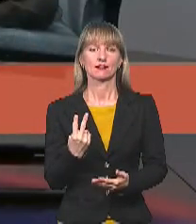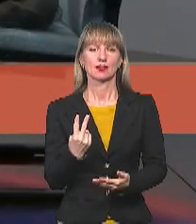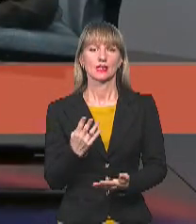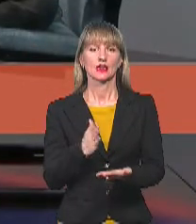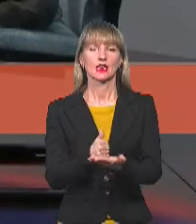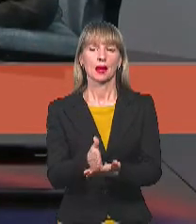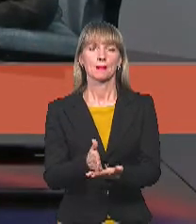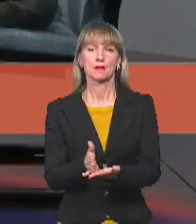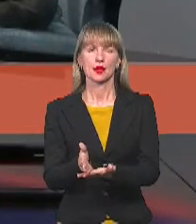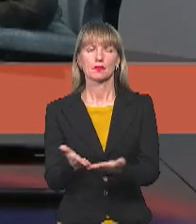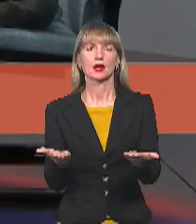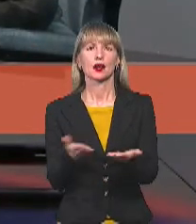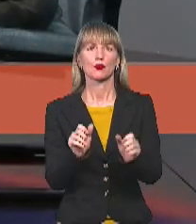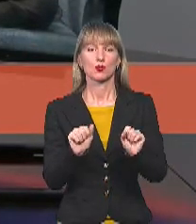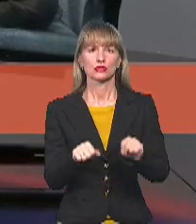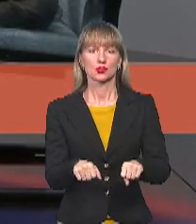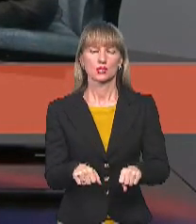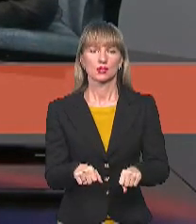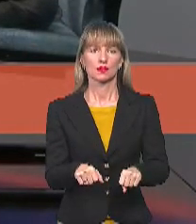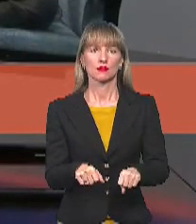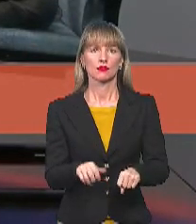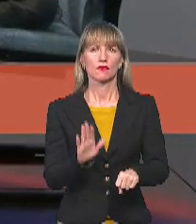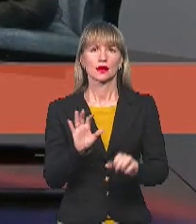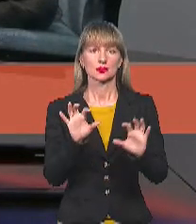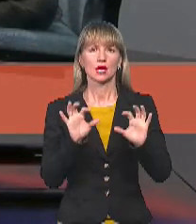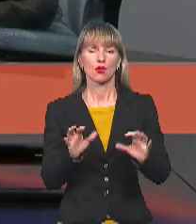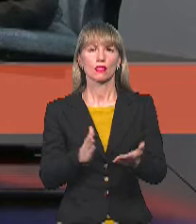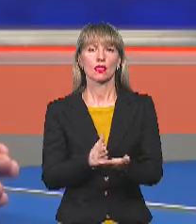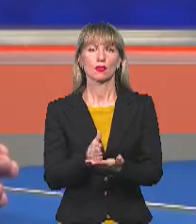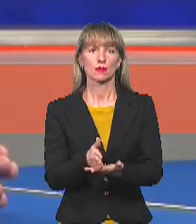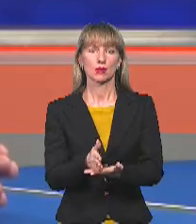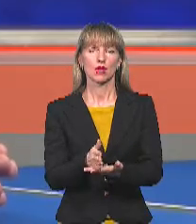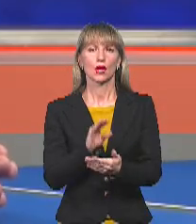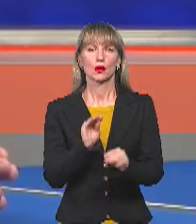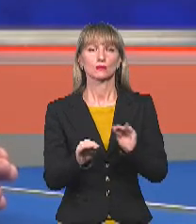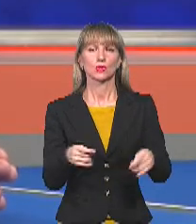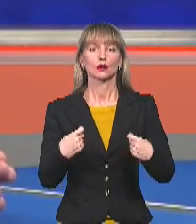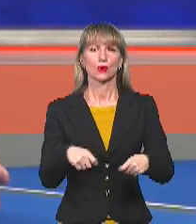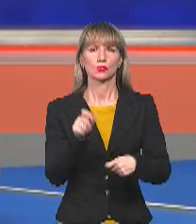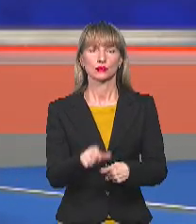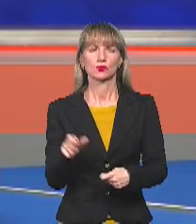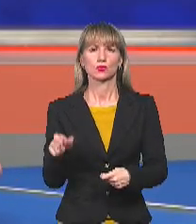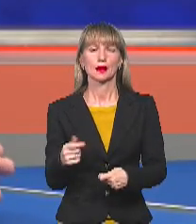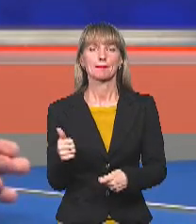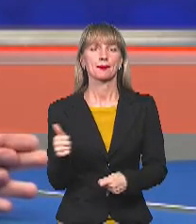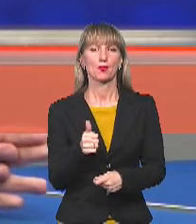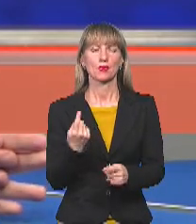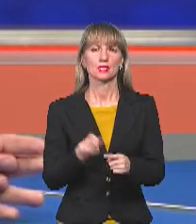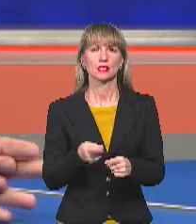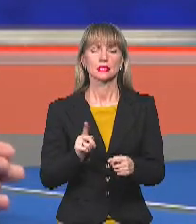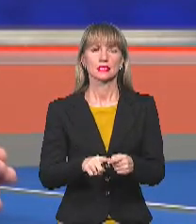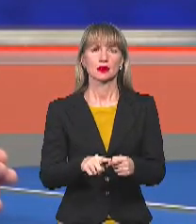два напрямки, як можливо в законному руслі розмістити торгуючих. По-перше, це